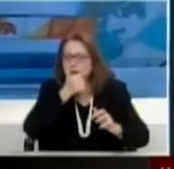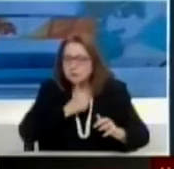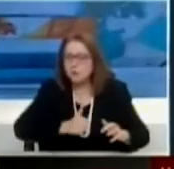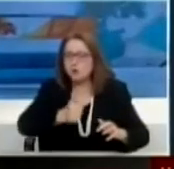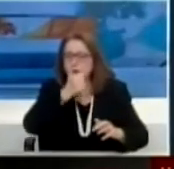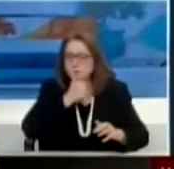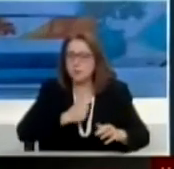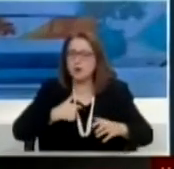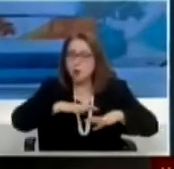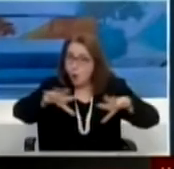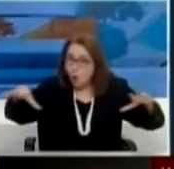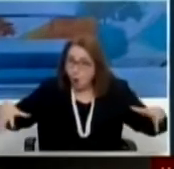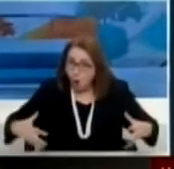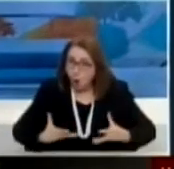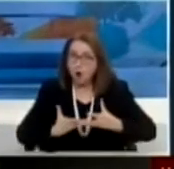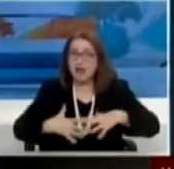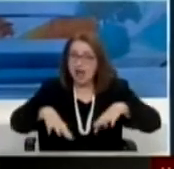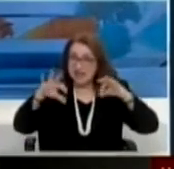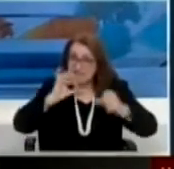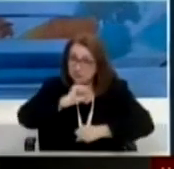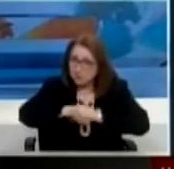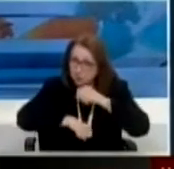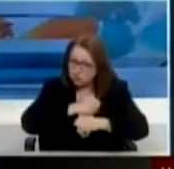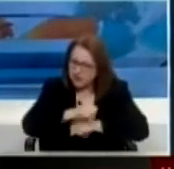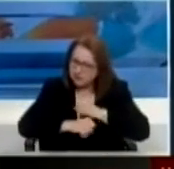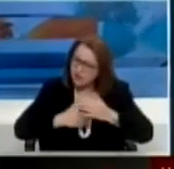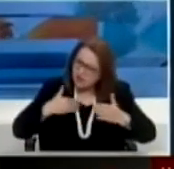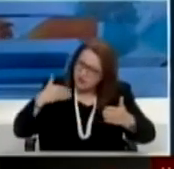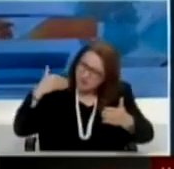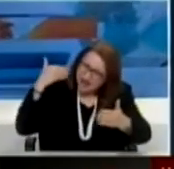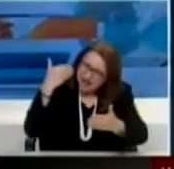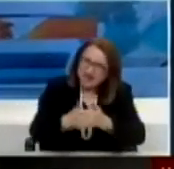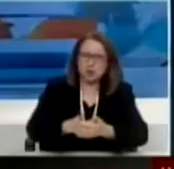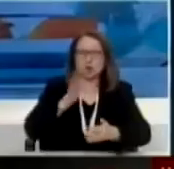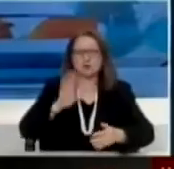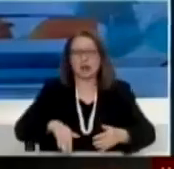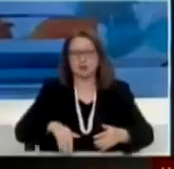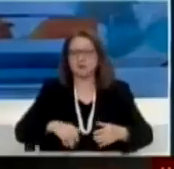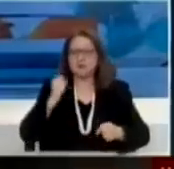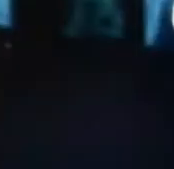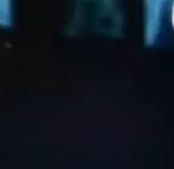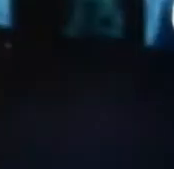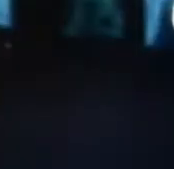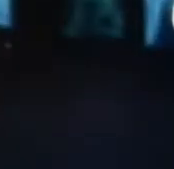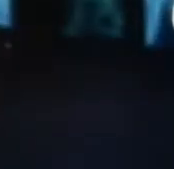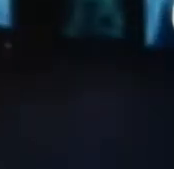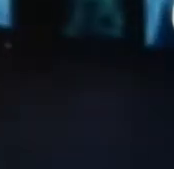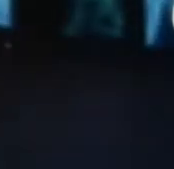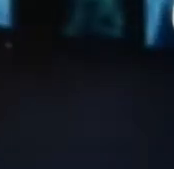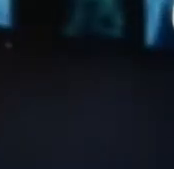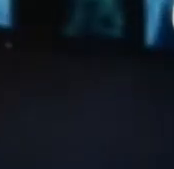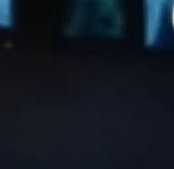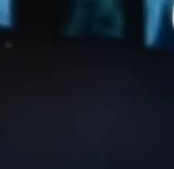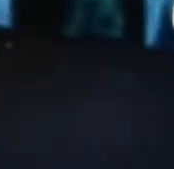θα την ολοκληρώσουμε όλοι μαζί, στηρίζοντας και ενθαρρύνοντας ο ένας τον άλλον για να μείνουμε σπίτι και μόνο σπίτι.